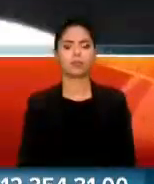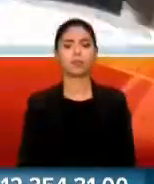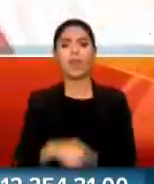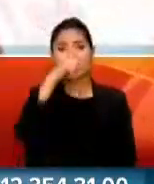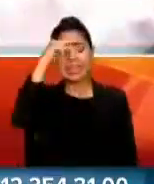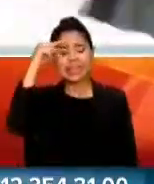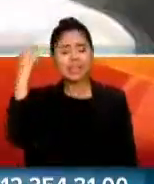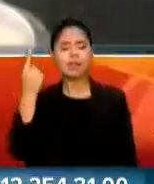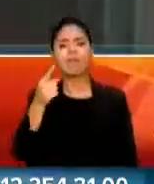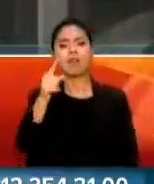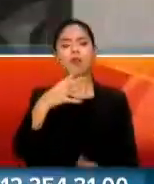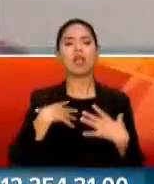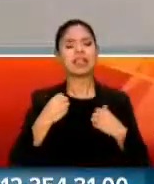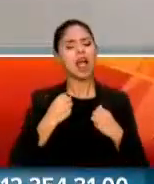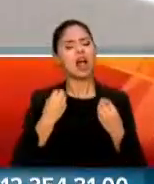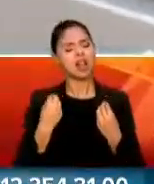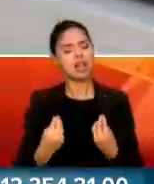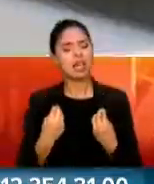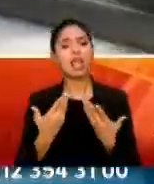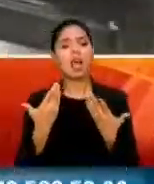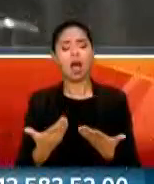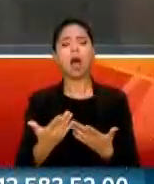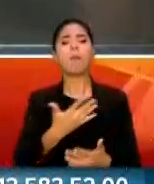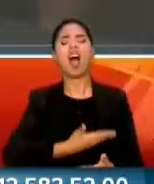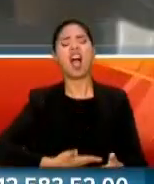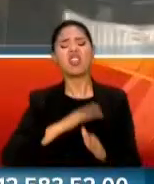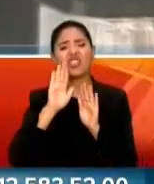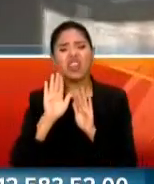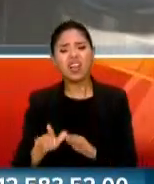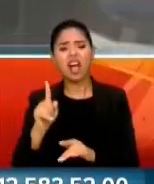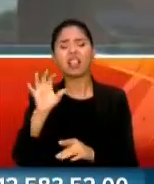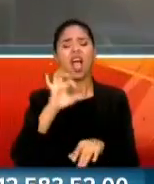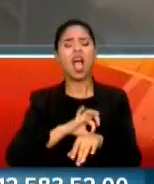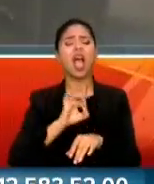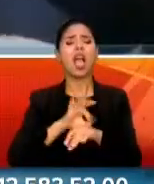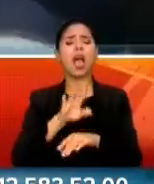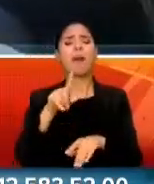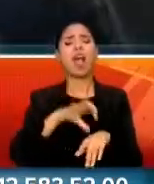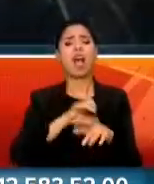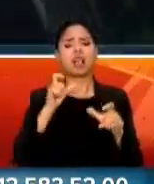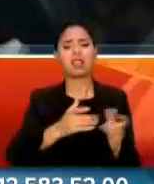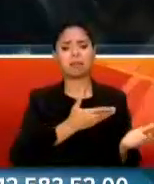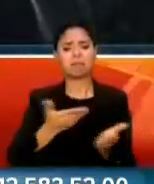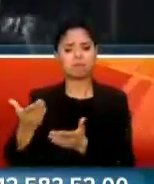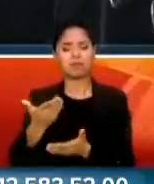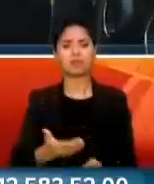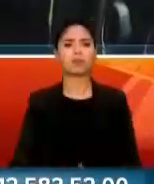Neyse ki talihsiz yavrunun sağlık durumu iyiydi ama belli ki aç kalmıştı. Hemen hastaneye götürüldü.